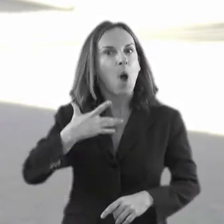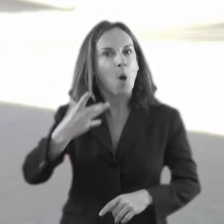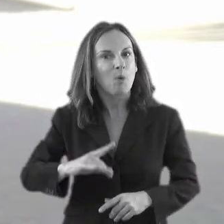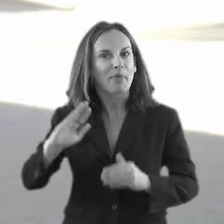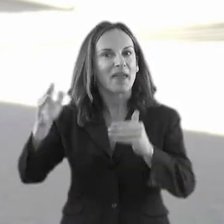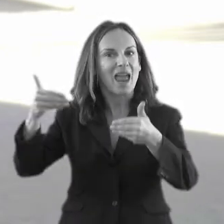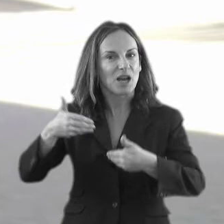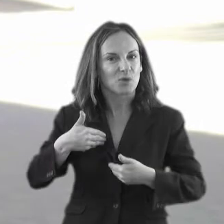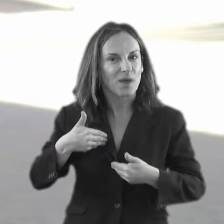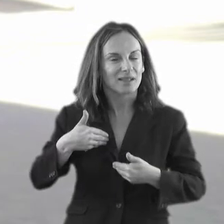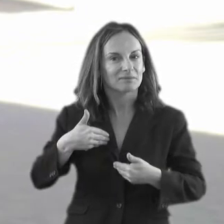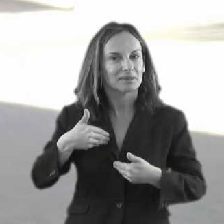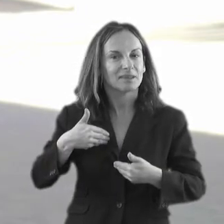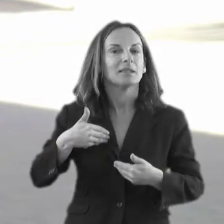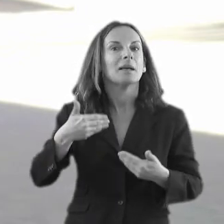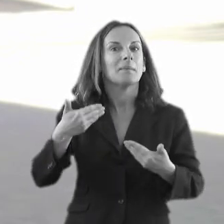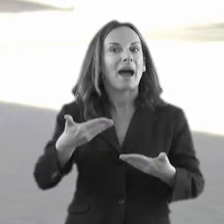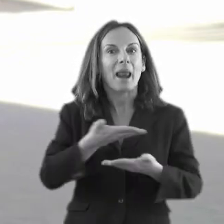però el públic,